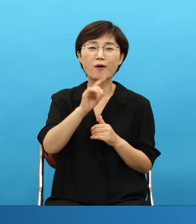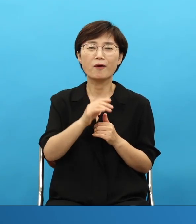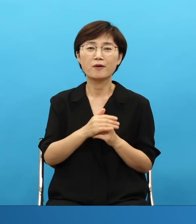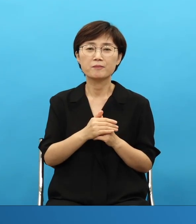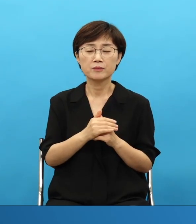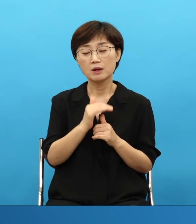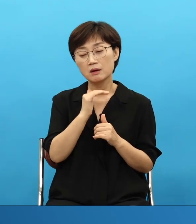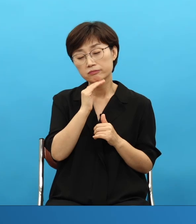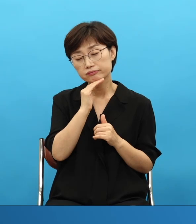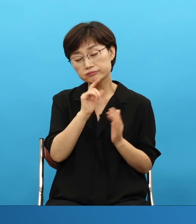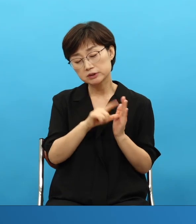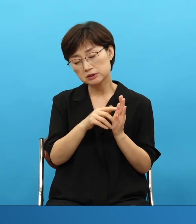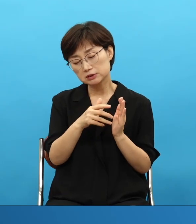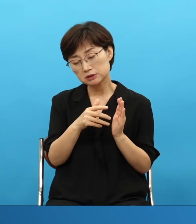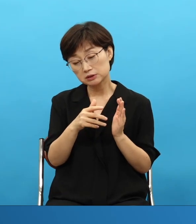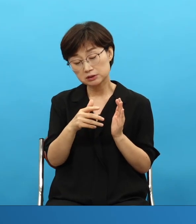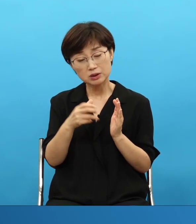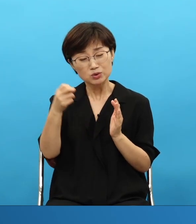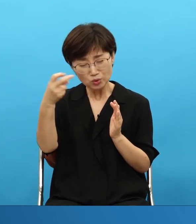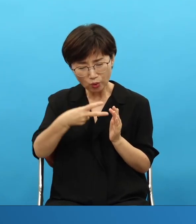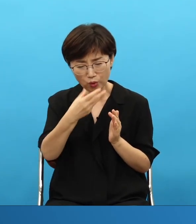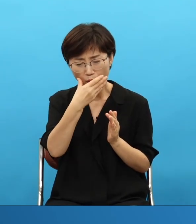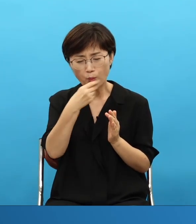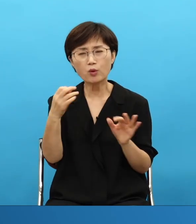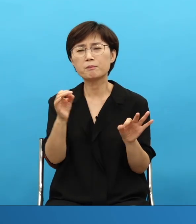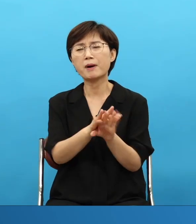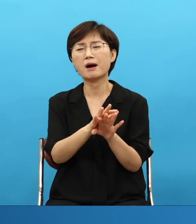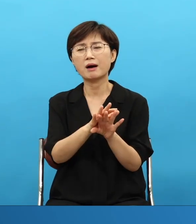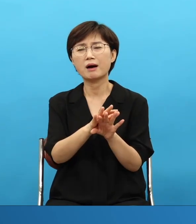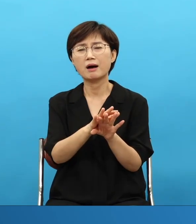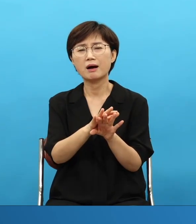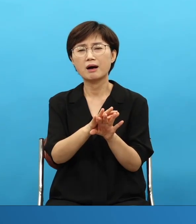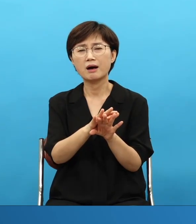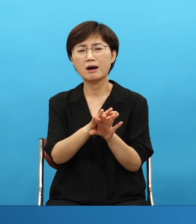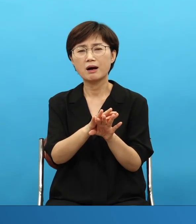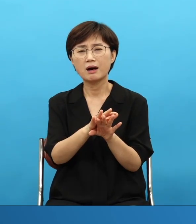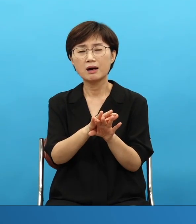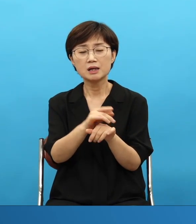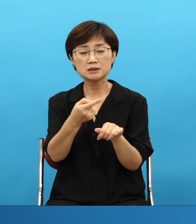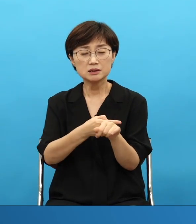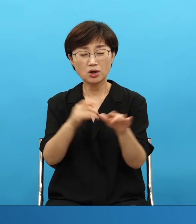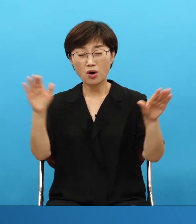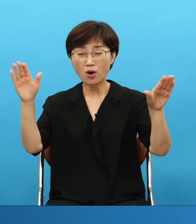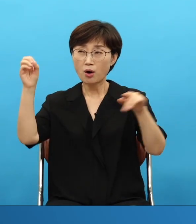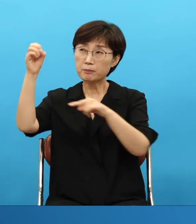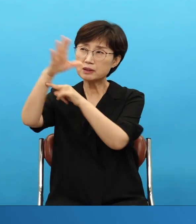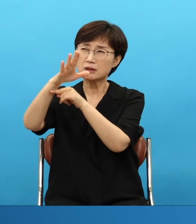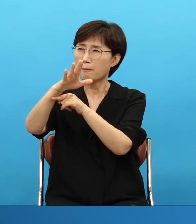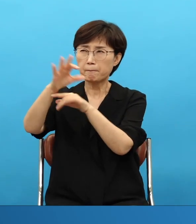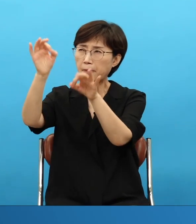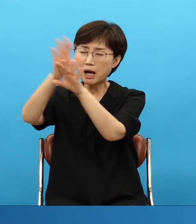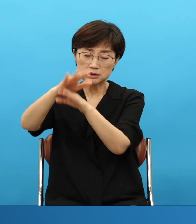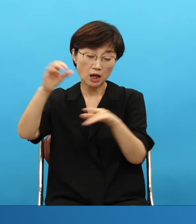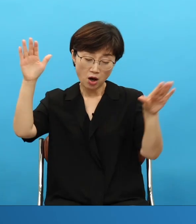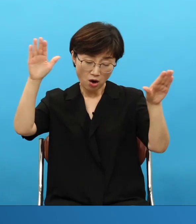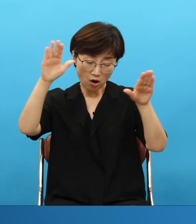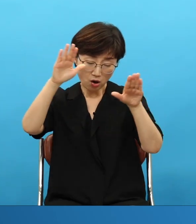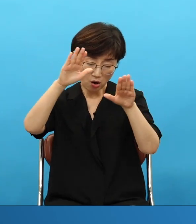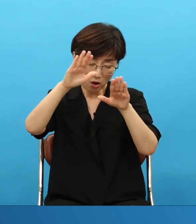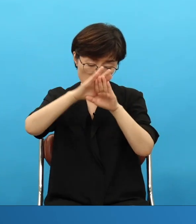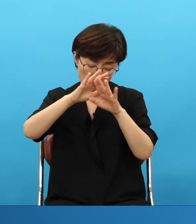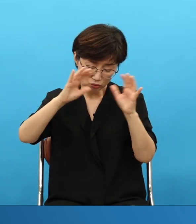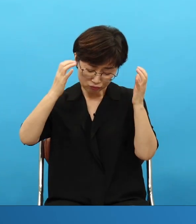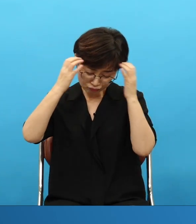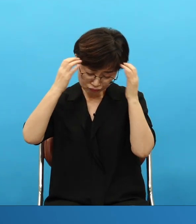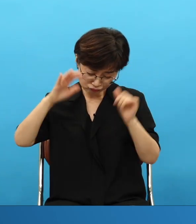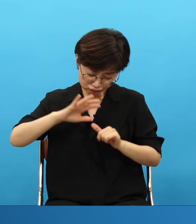없어져 버려. And strangely, it disappeared again. 복음이 없어져 버려. 그래 빛이 어둠이 막 들어오서 죽게 되는 거예요. The gospel light disappeared. The darkness entered, and